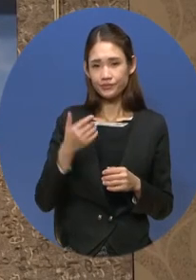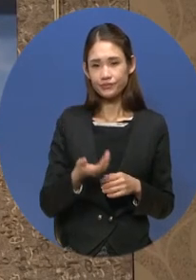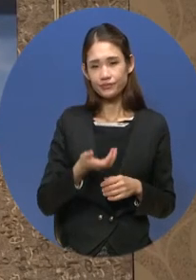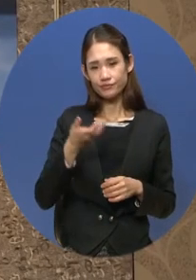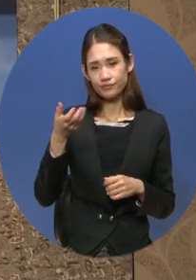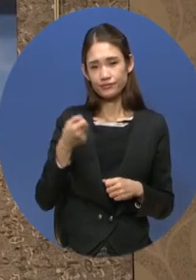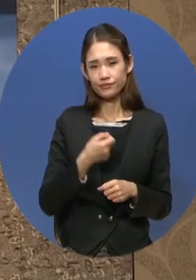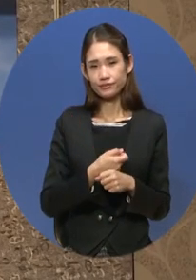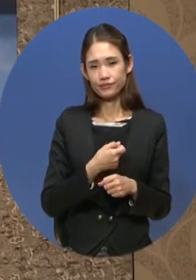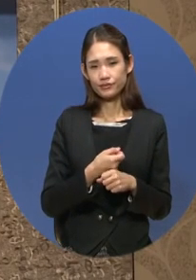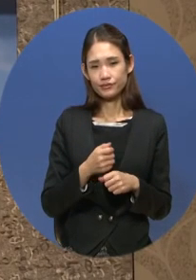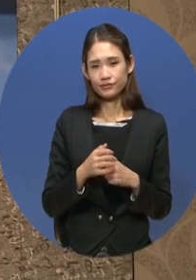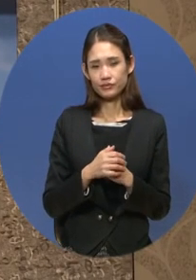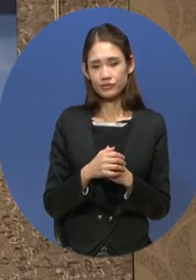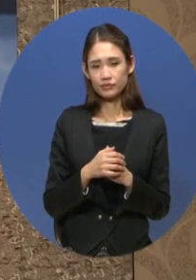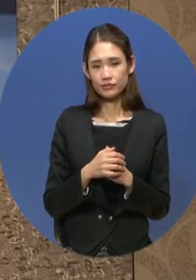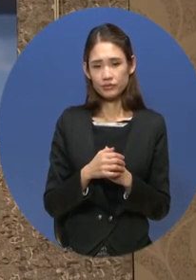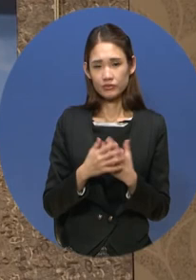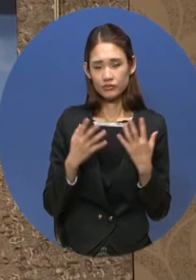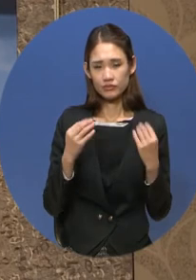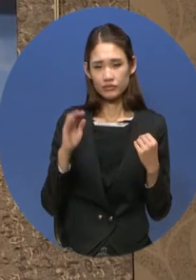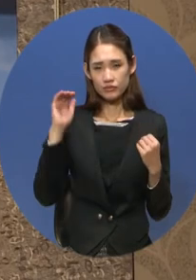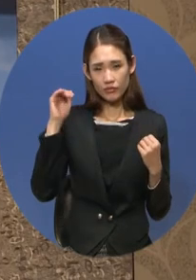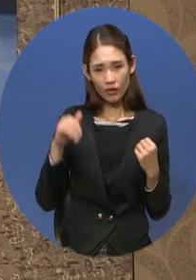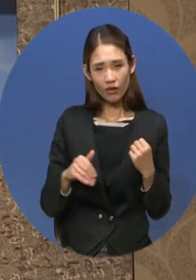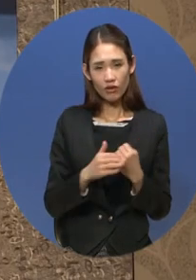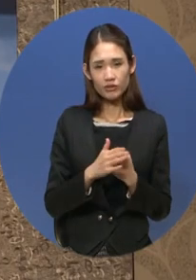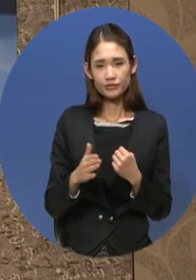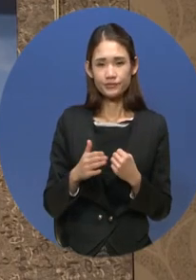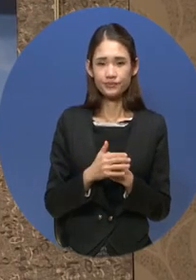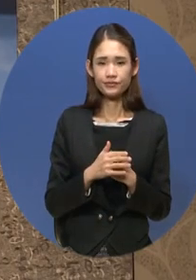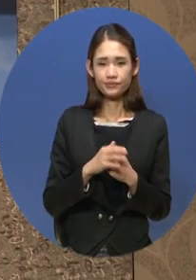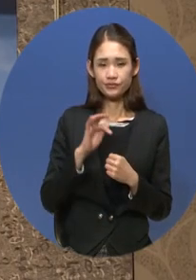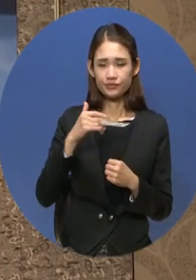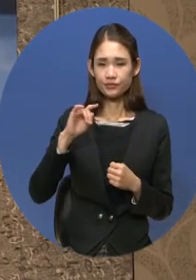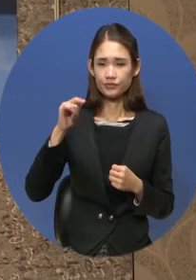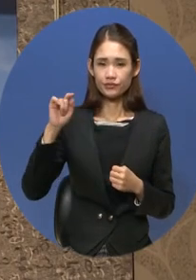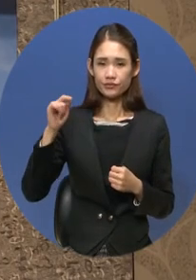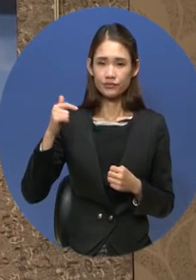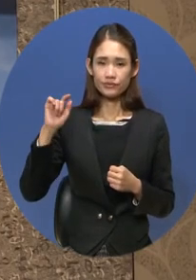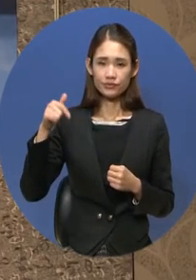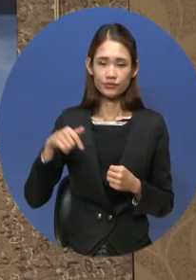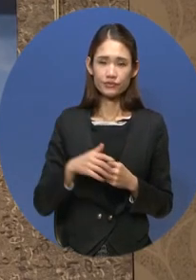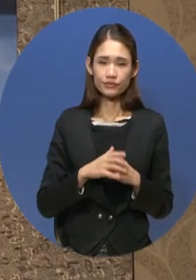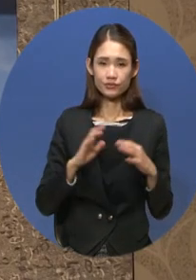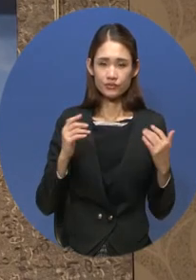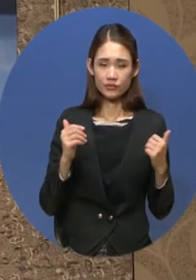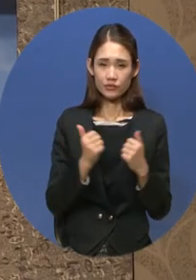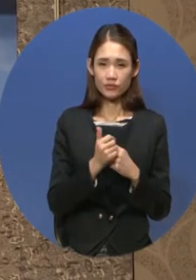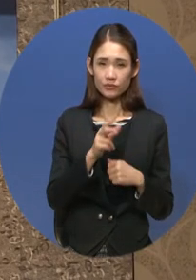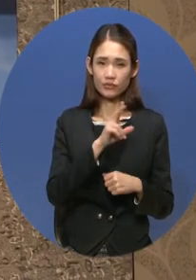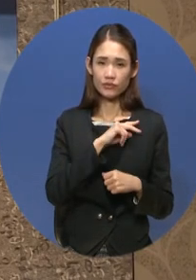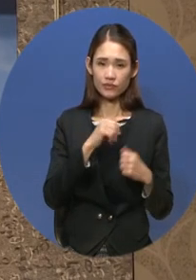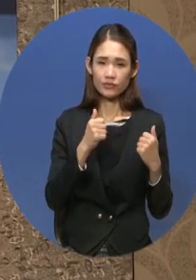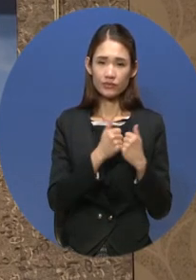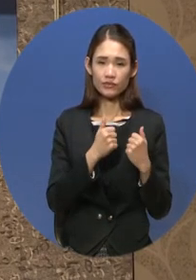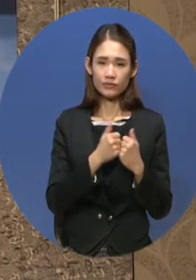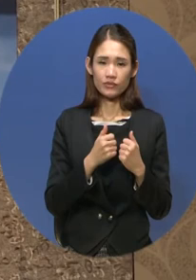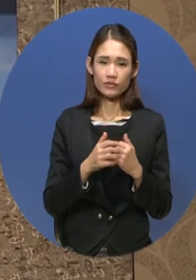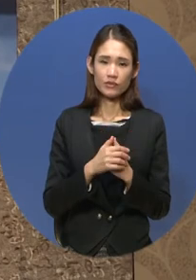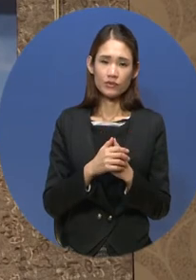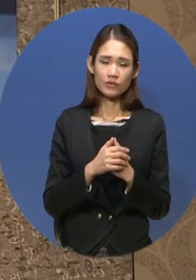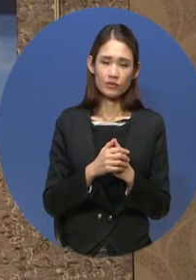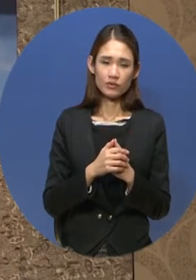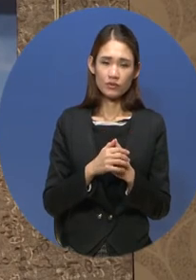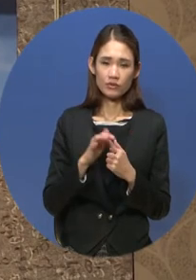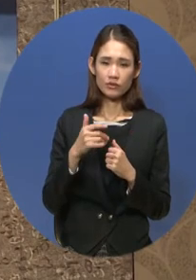해가지고 동남구가 좀 이제 많이 낙후가 되어 있는데 네. 지금은 우리 이제 천안 역사가 네. 우리 문재석